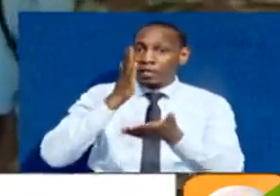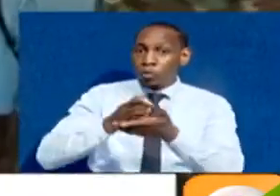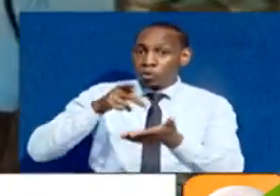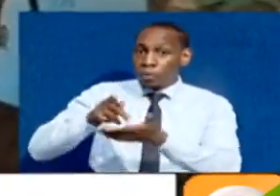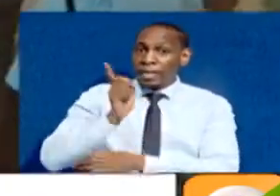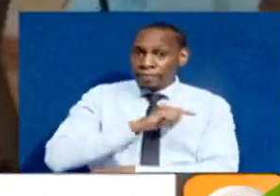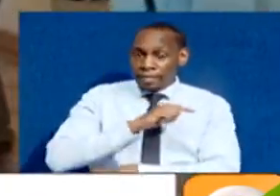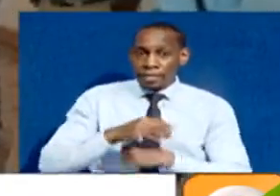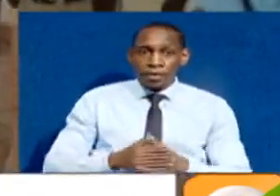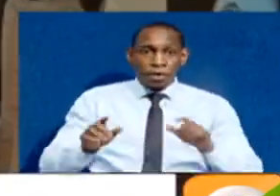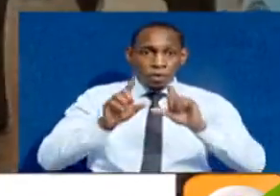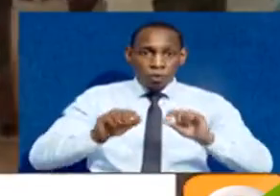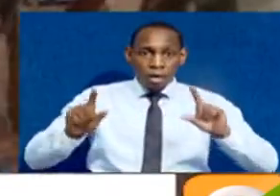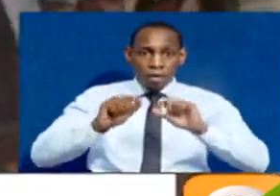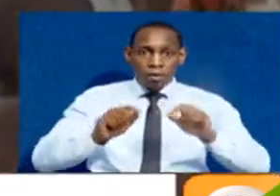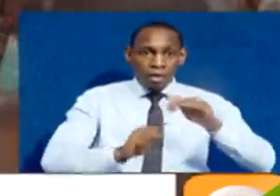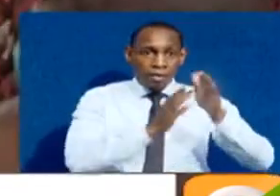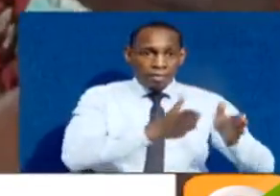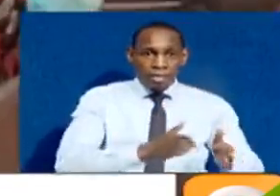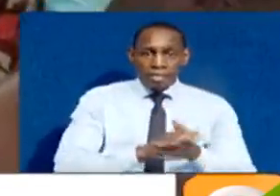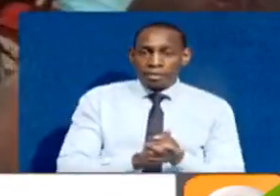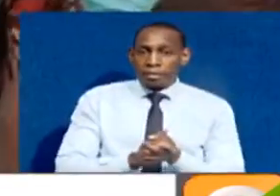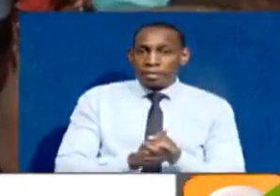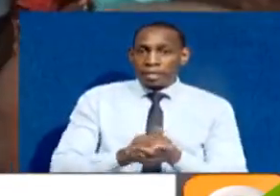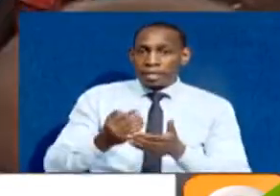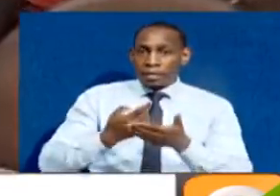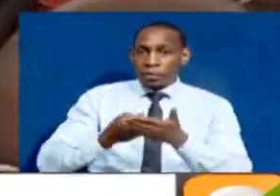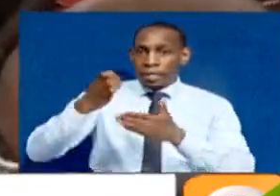halisi wanalipwa. Kulingana naye, kufikia mwishoni mwa wiki hii,